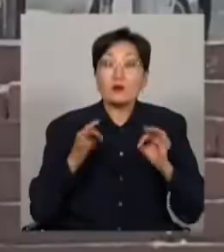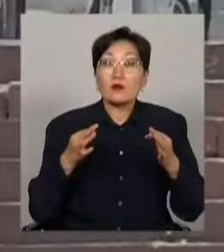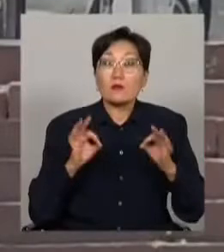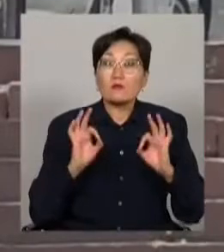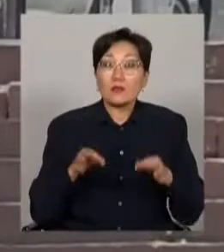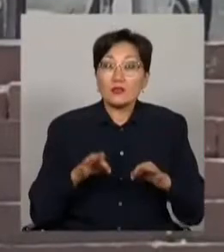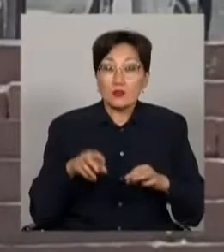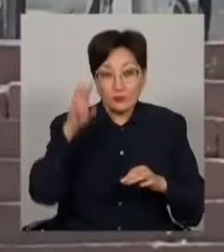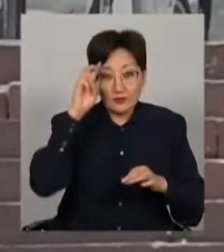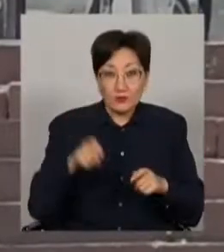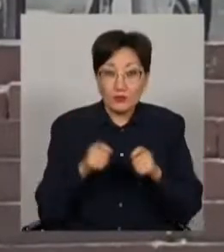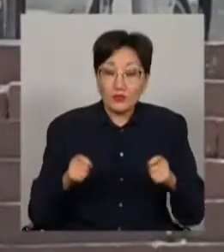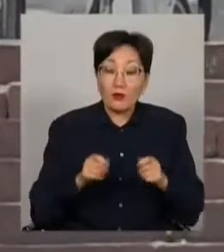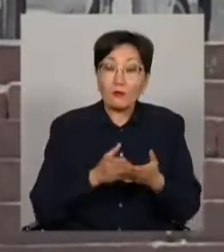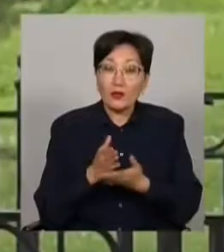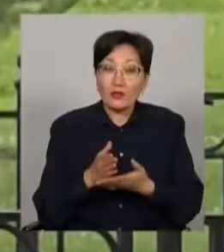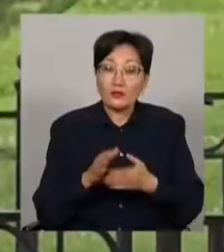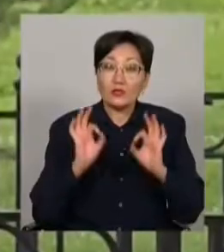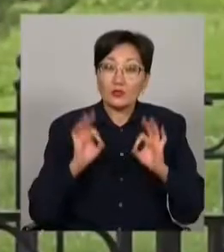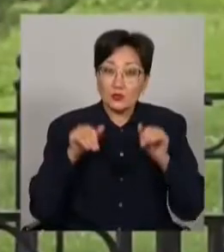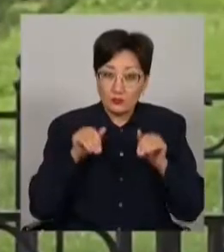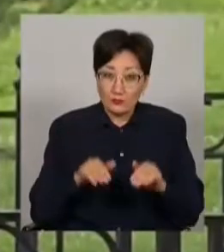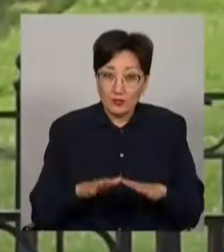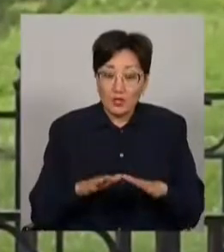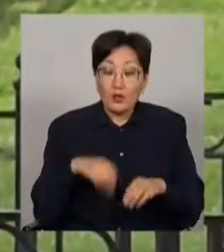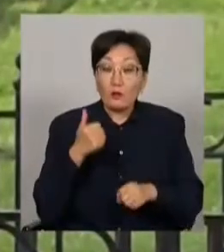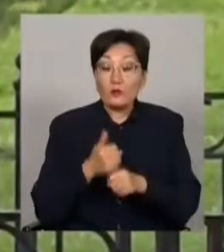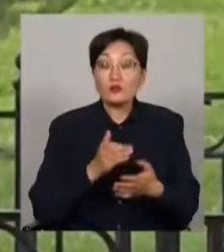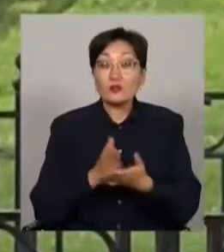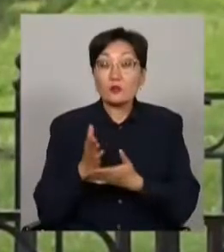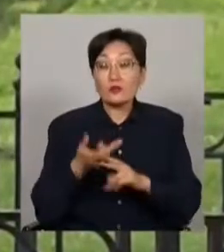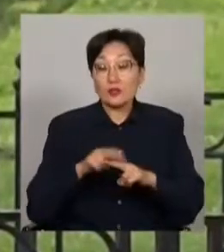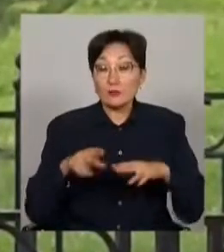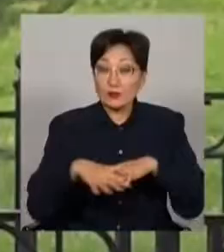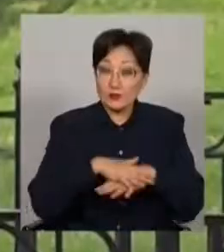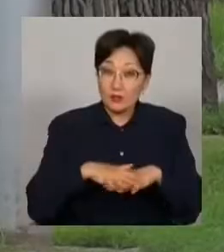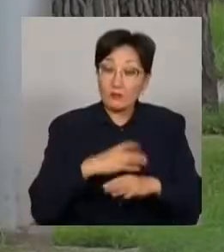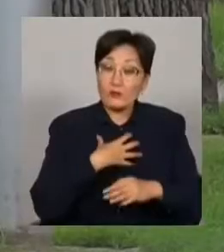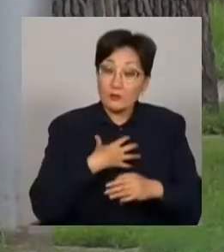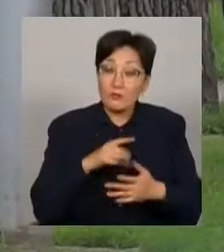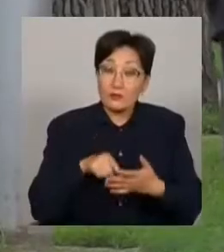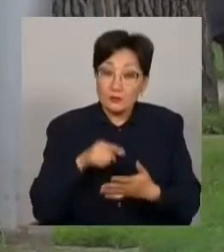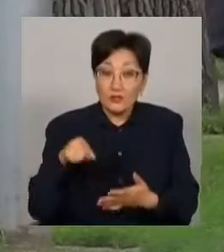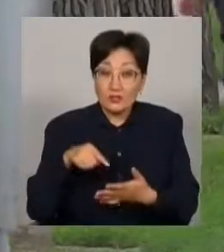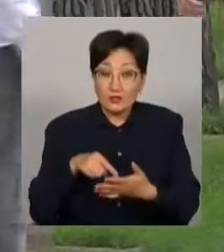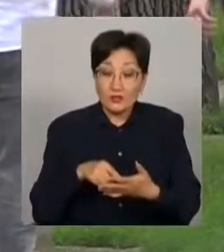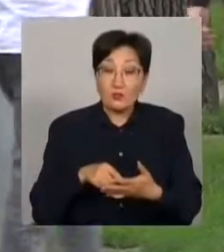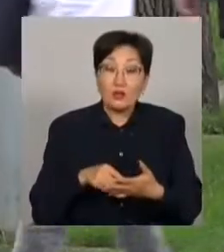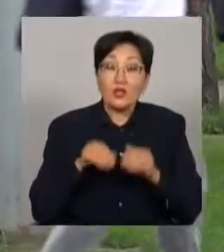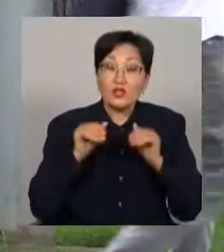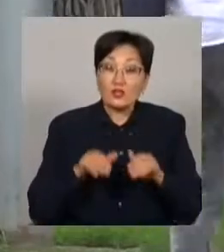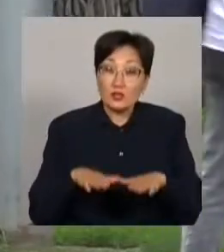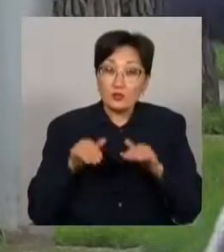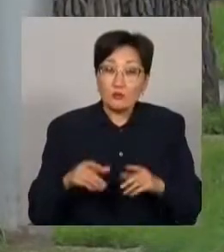жасақтауға бағытталған нақты қадам. Пікірінше президент ұсынған негізгі бағыт осы қоғамда қордаланған өзекті мәселелердің түйінін